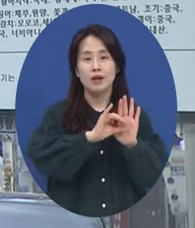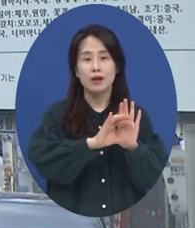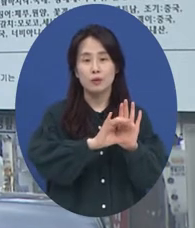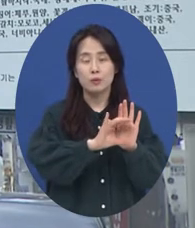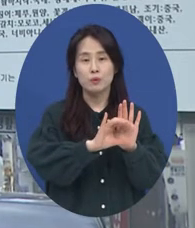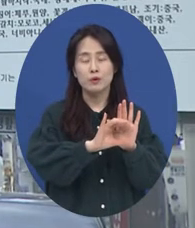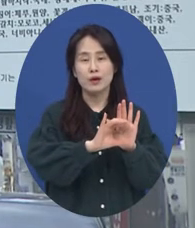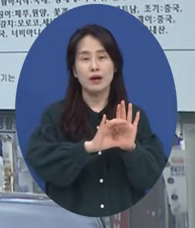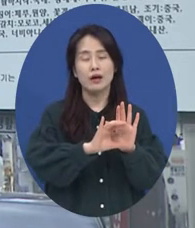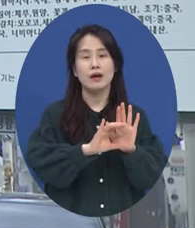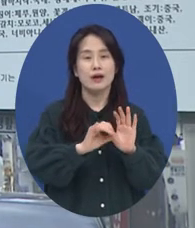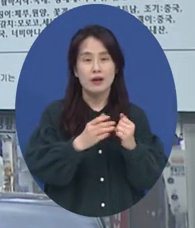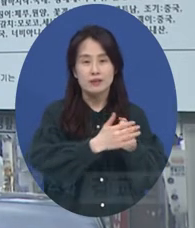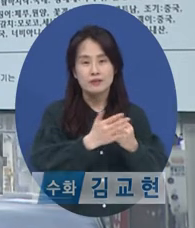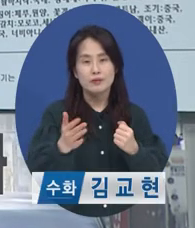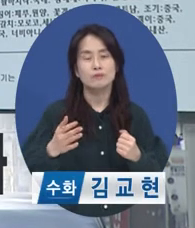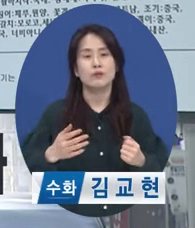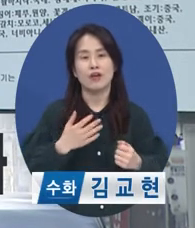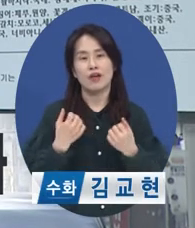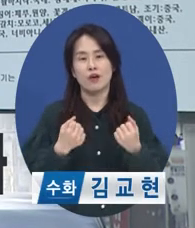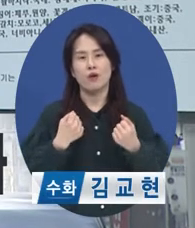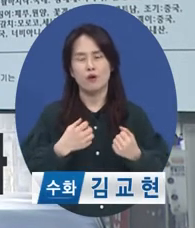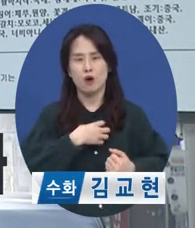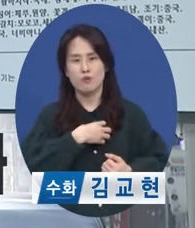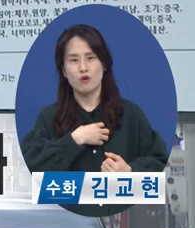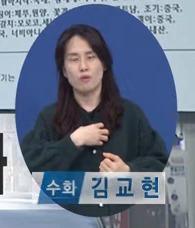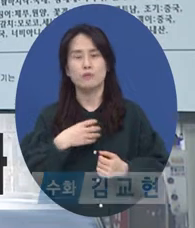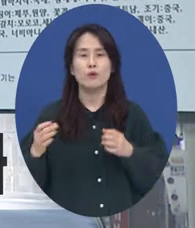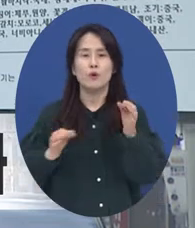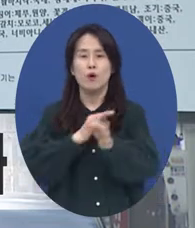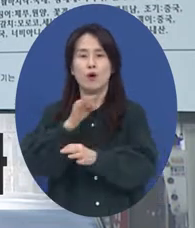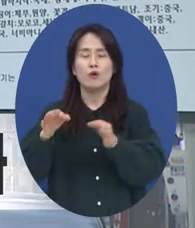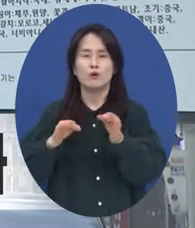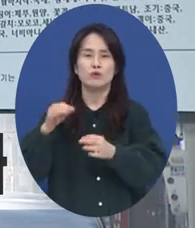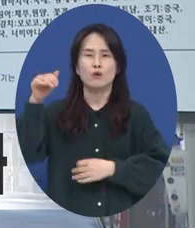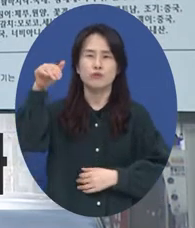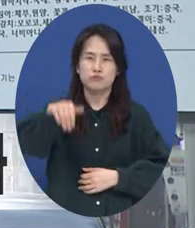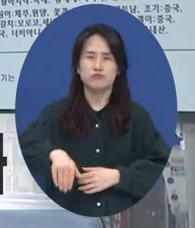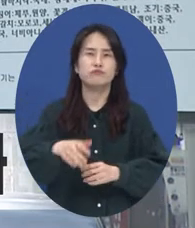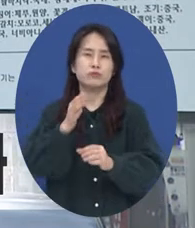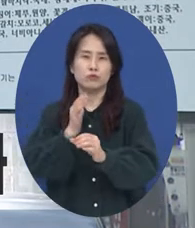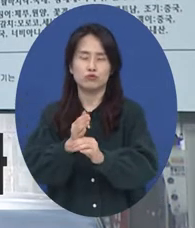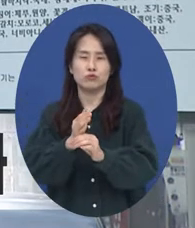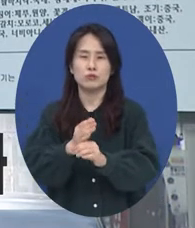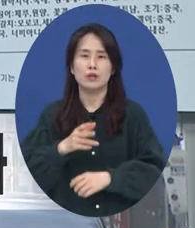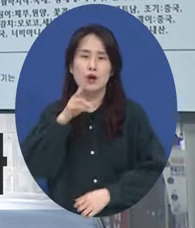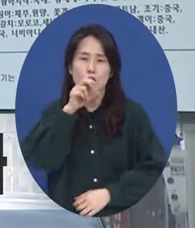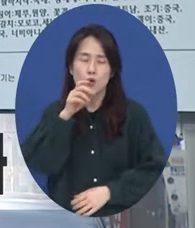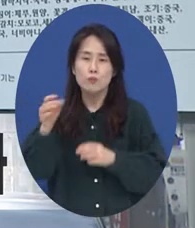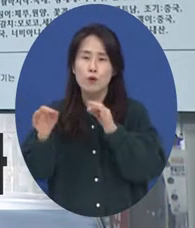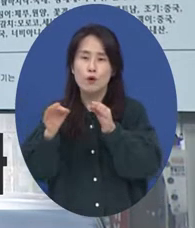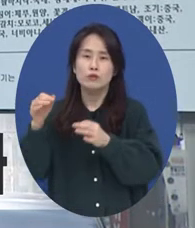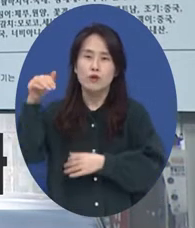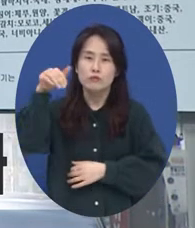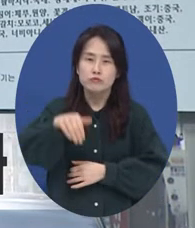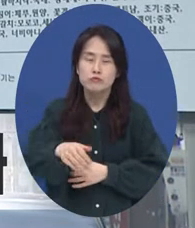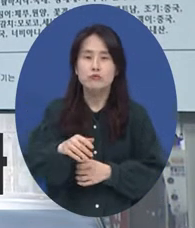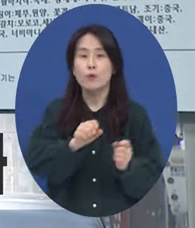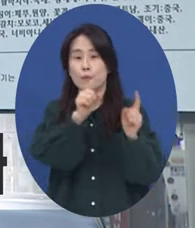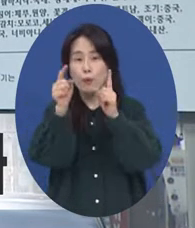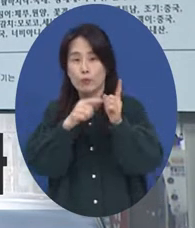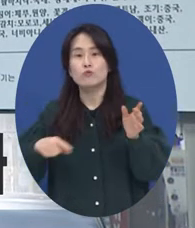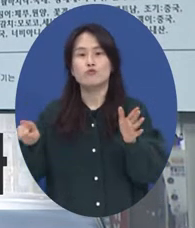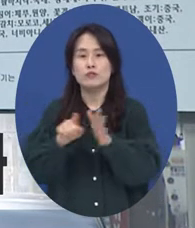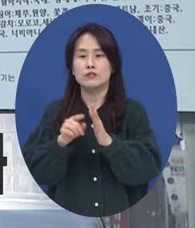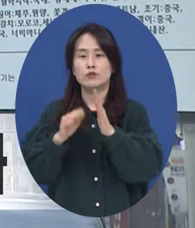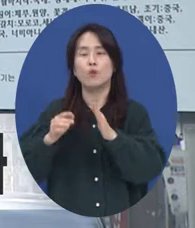코로나19는 우리 건강뿐만 아니라 지역 경제도 위협하고 있는데요. 침체에 빠진 골목 상권을 살리기 위해 경기도 공직자들이